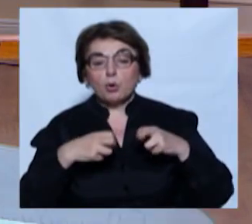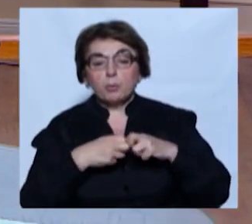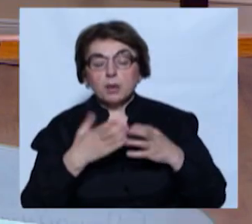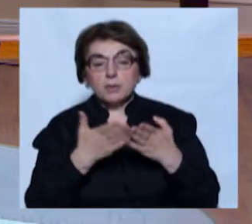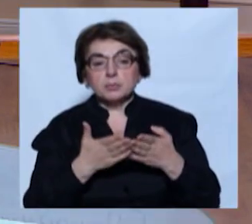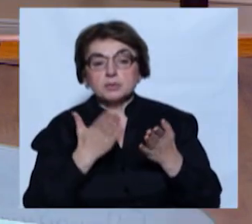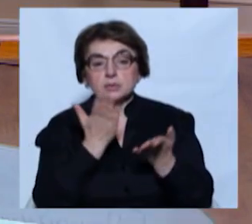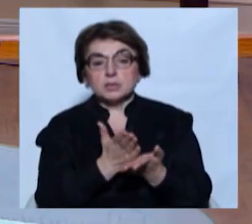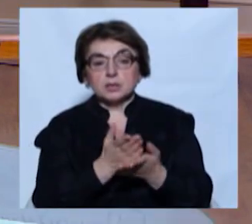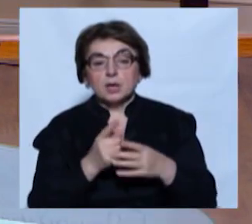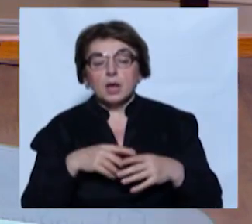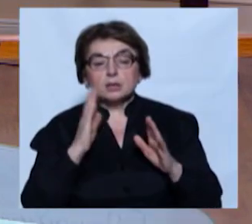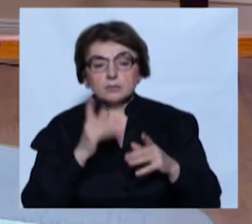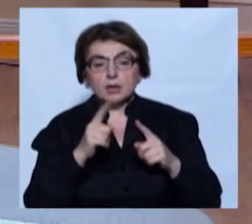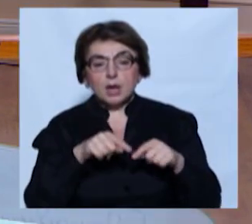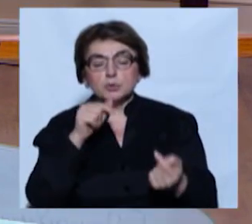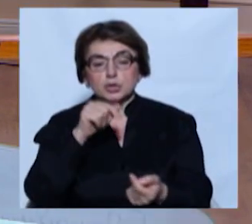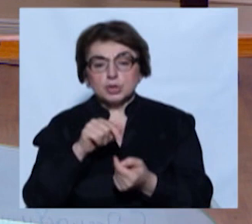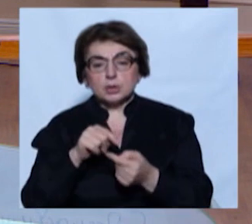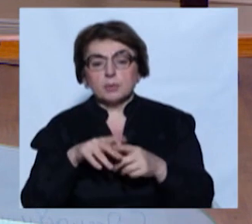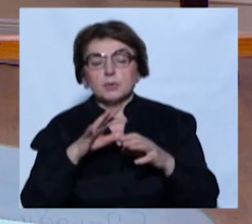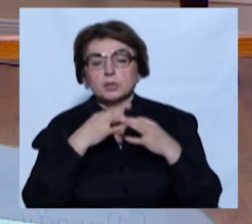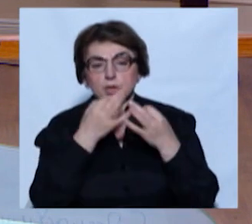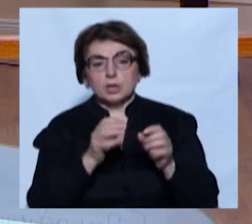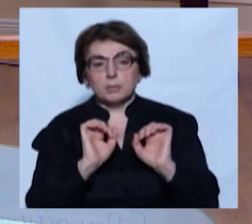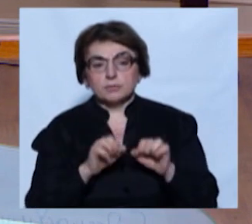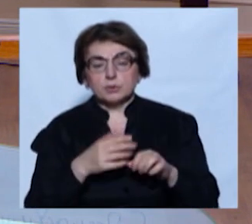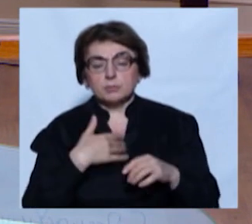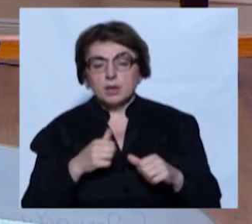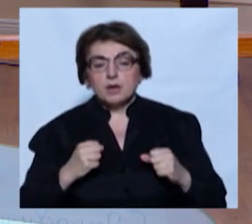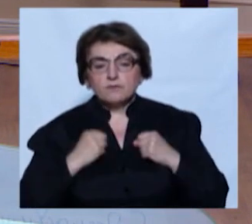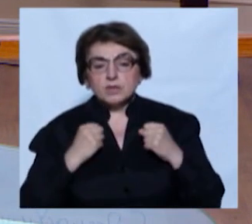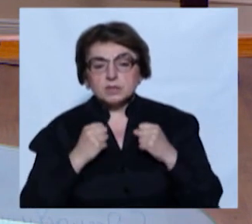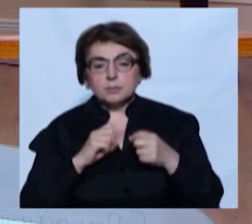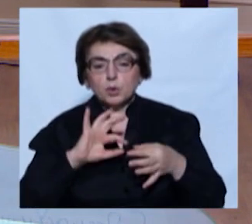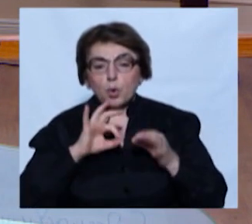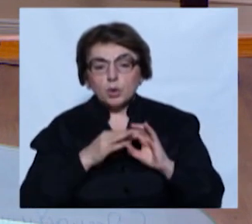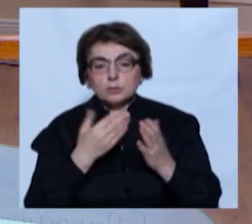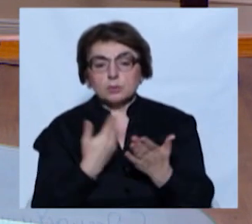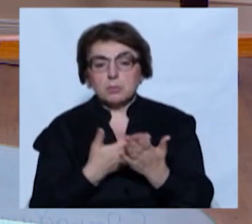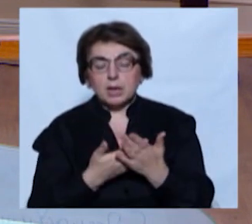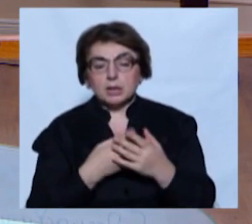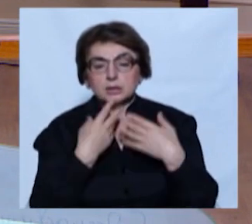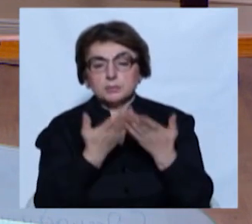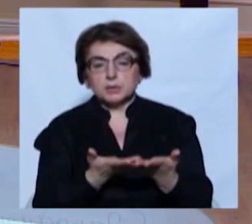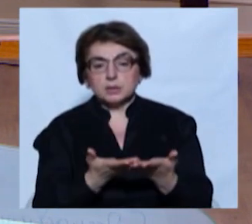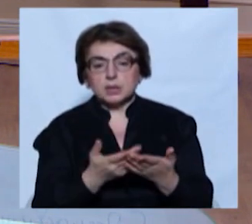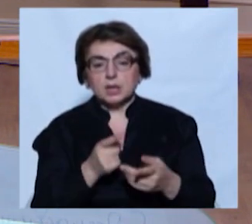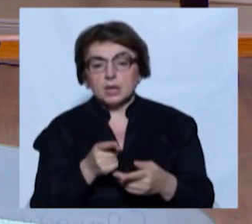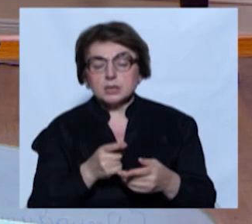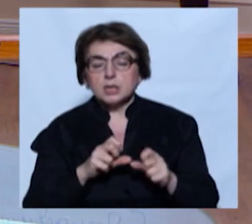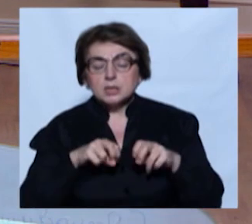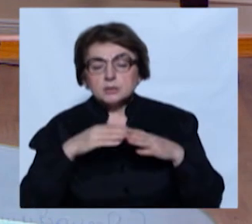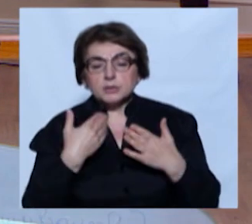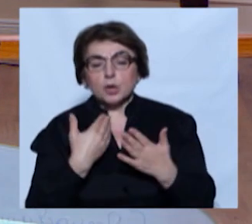საკითხში. თავისთავად ამაზე ბევრი რამ შესაძლოა ითქვას, მაგრამ მე შევეცდები დღეს კონკრეტულ მაგალითებს შევეხო და კონკრეტული